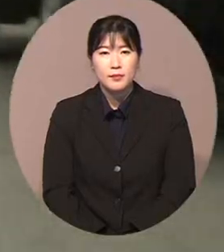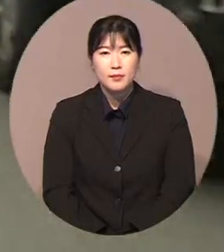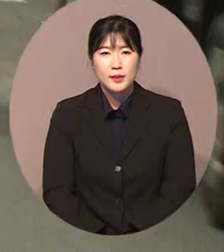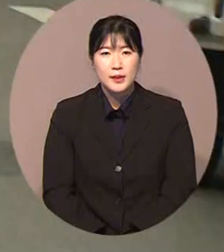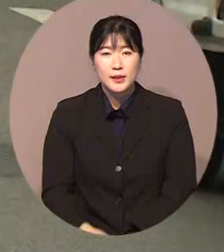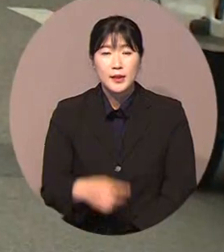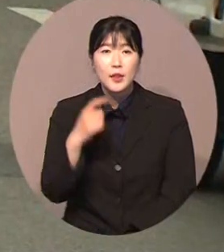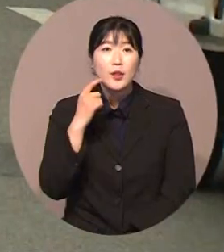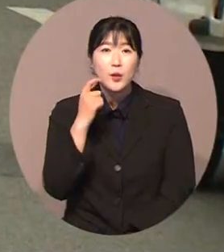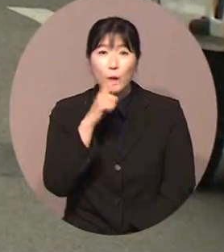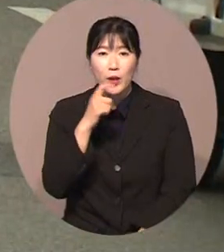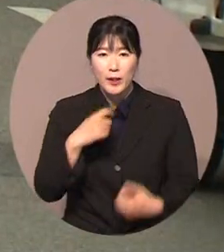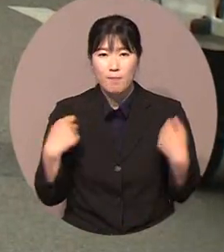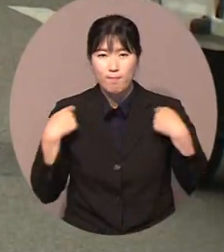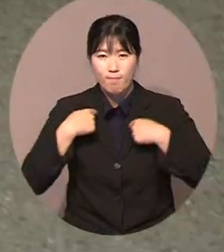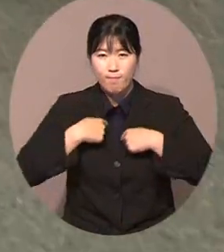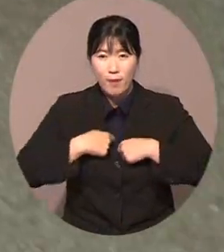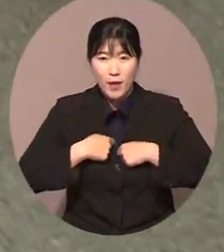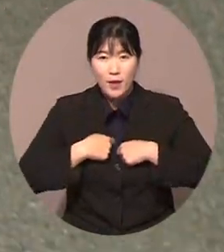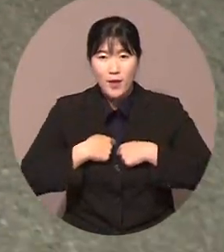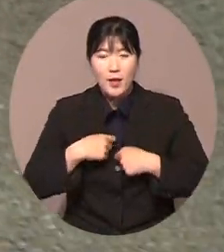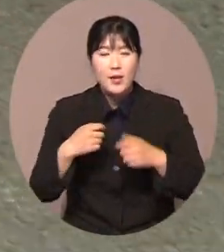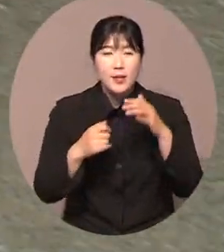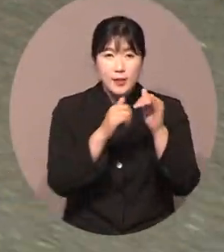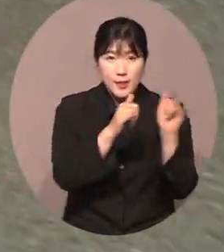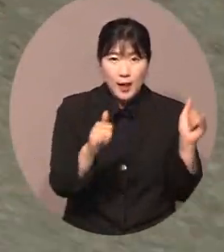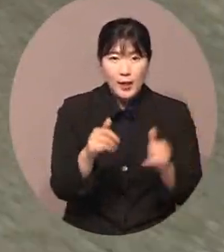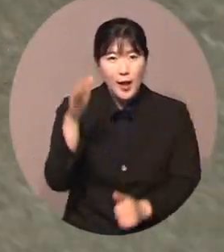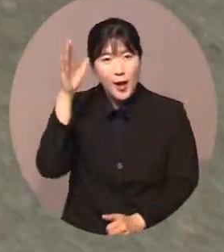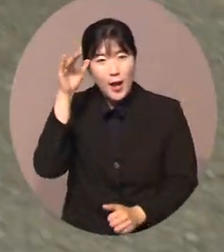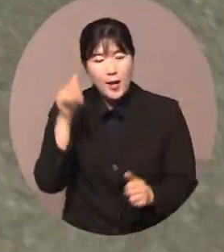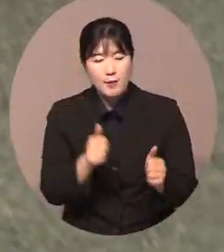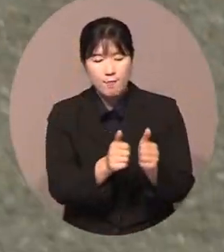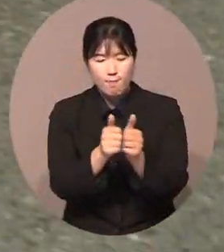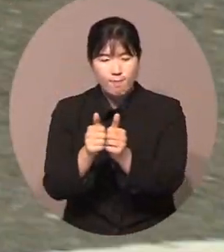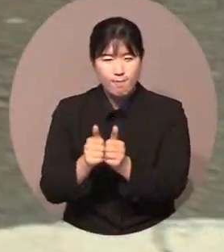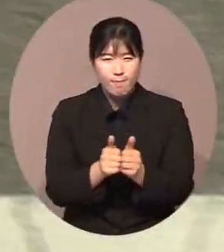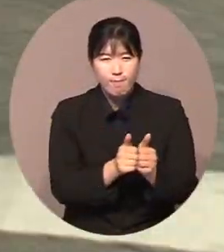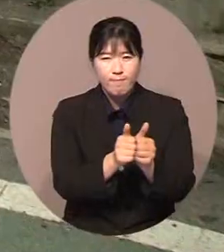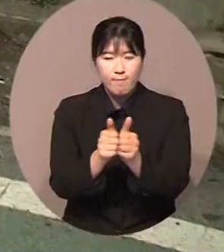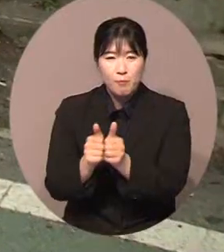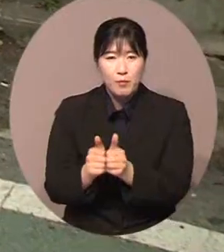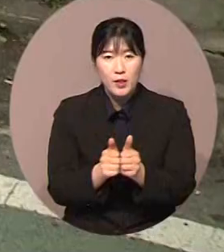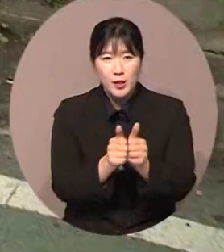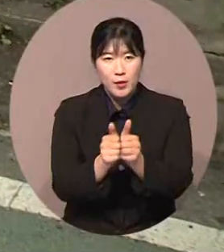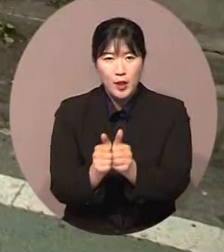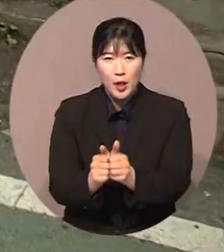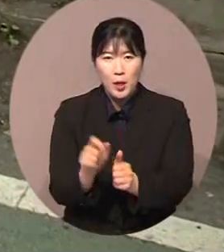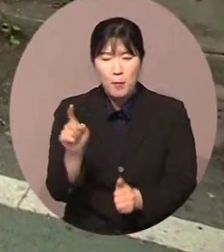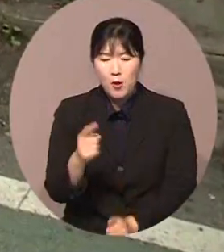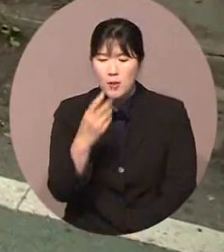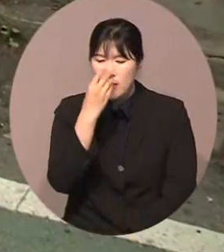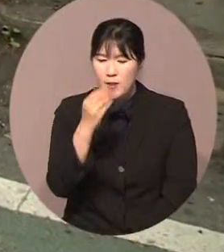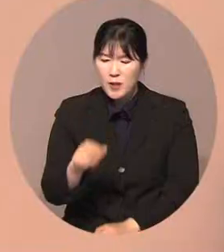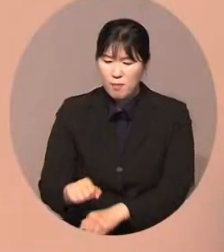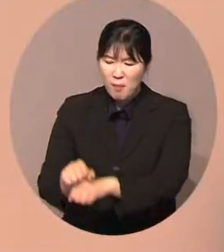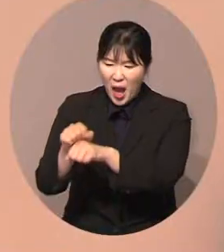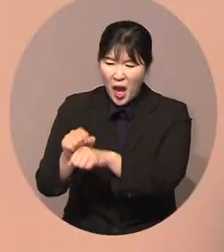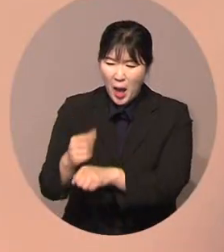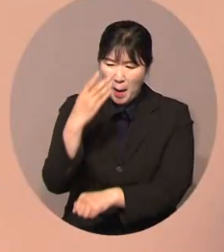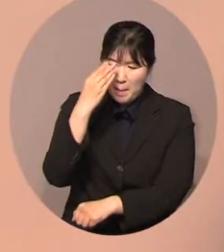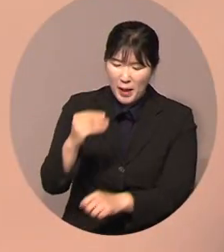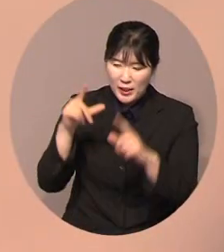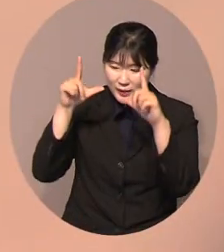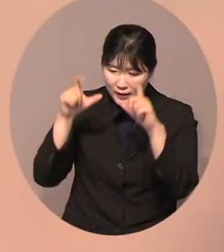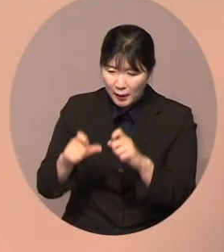형광색 조끼를 맞춰 입은 반려견이 주인과 함께 골목 곳곳을 누빕니다. 쓰레기 무단투기 현장을 발견하자